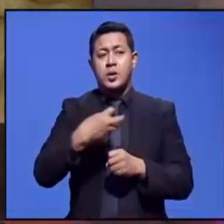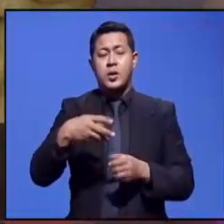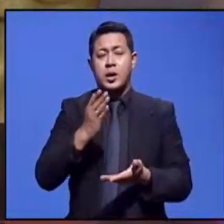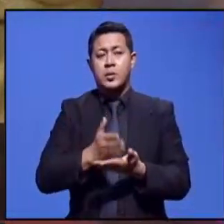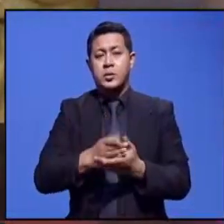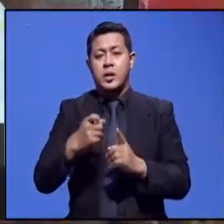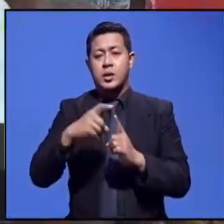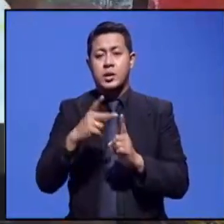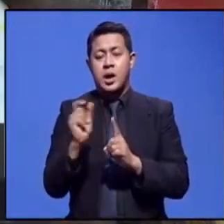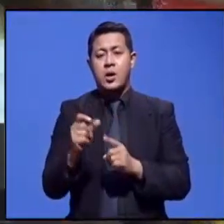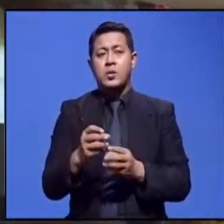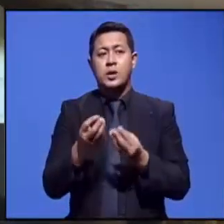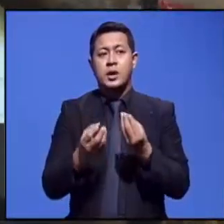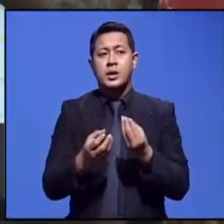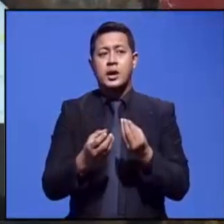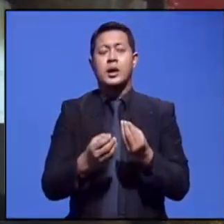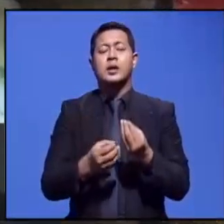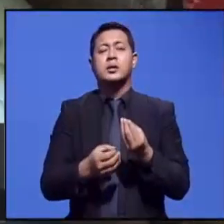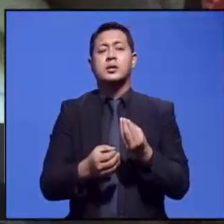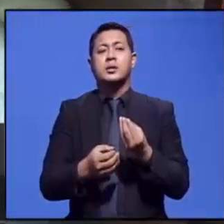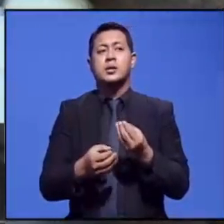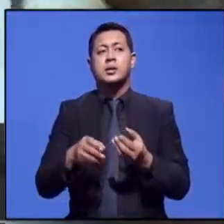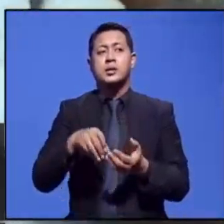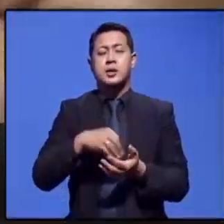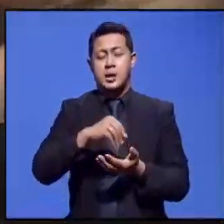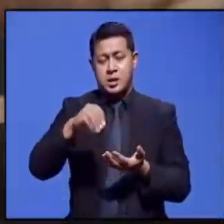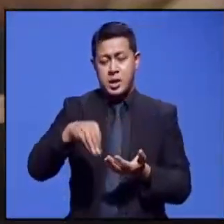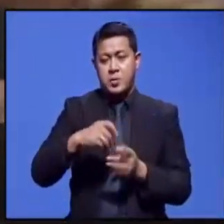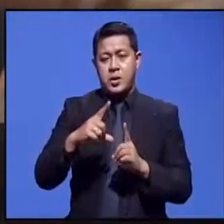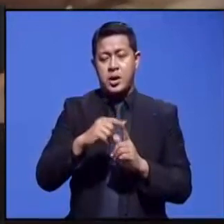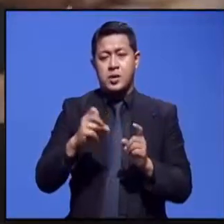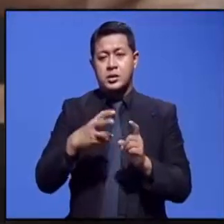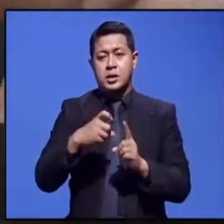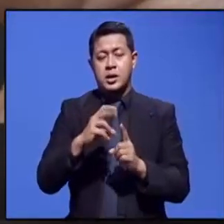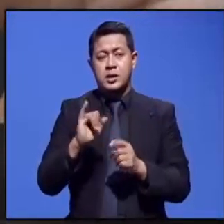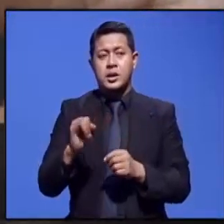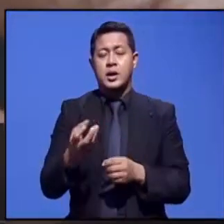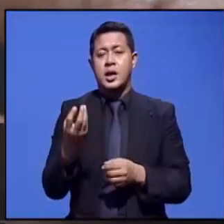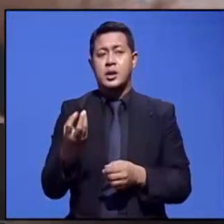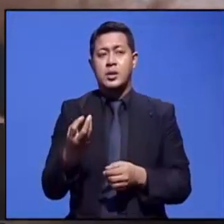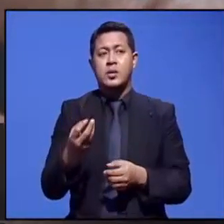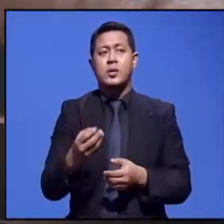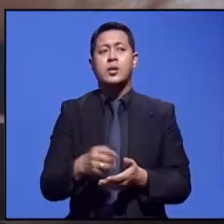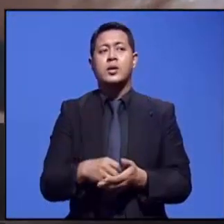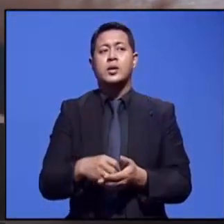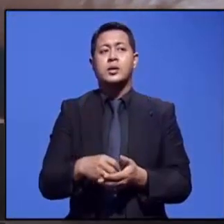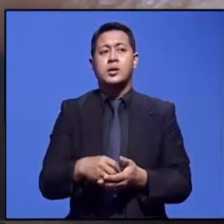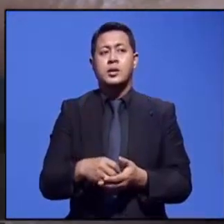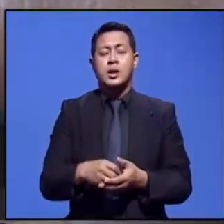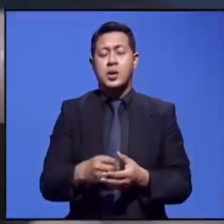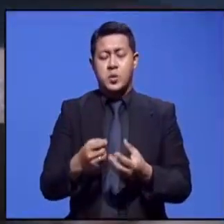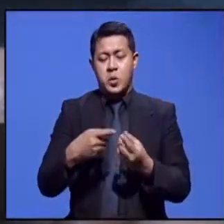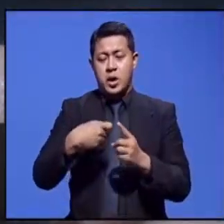potongan tahu, kentang, dan peye udang, ditemani taburan daun seledri dan telur rebus, disajikan dengan siraman kuah